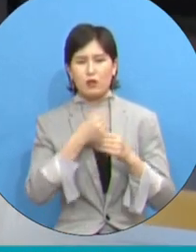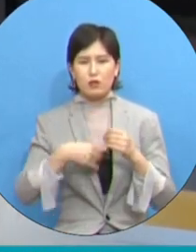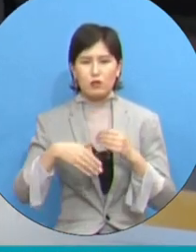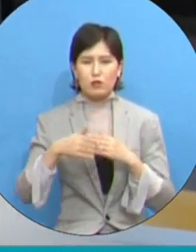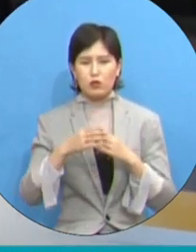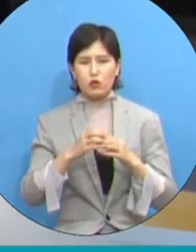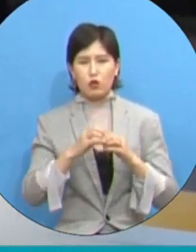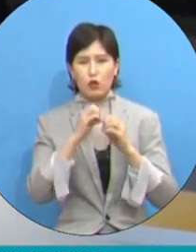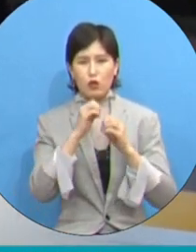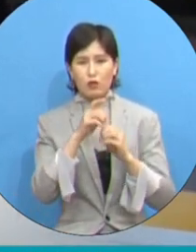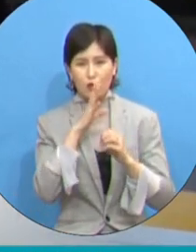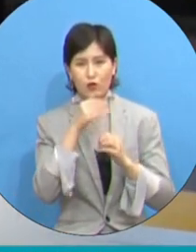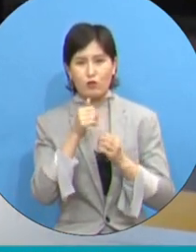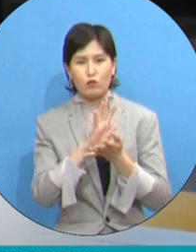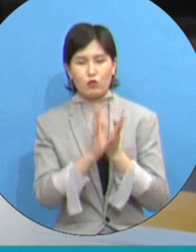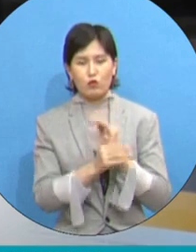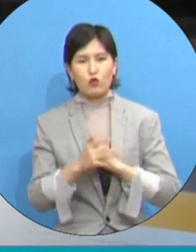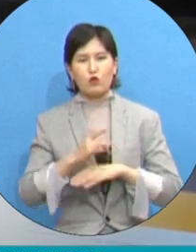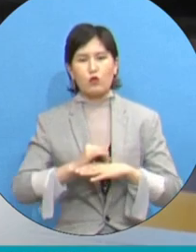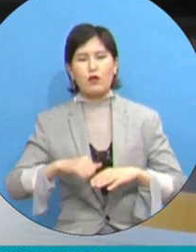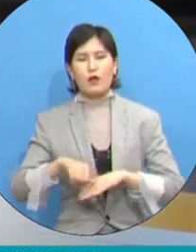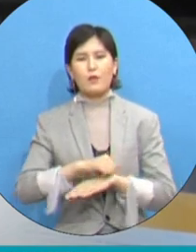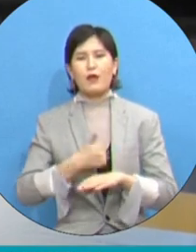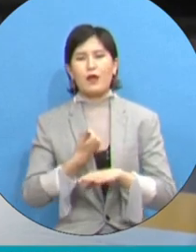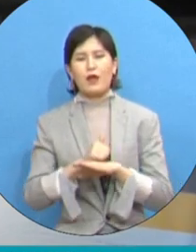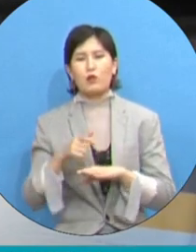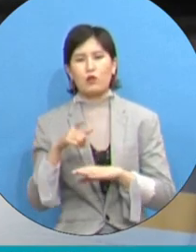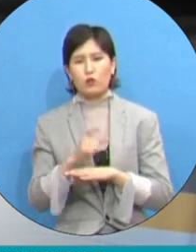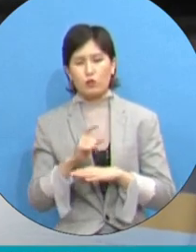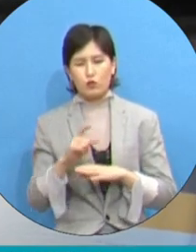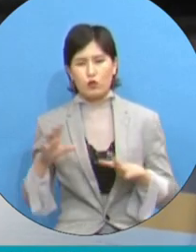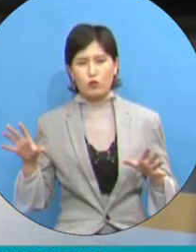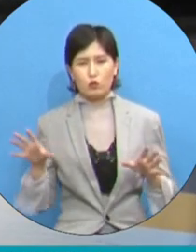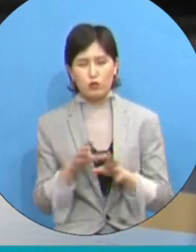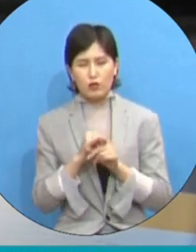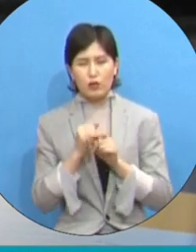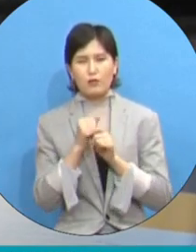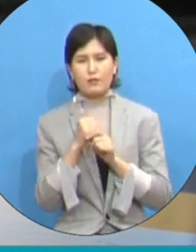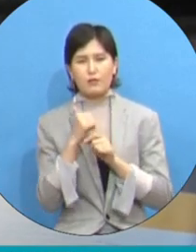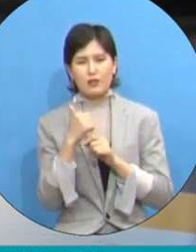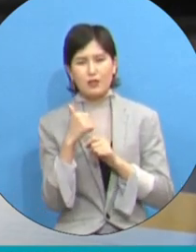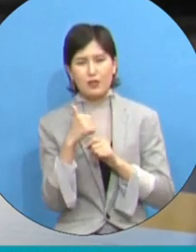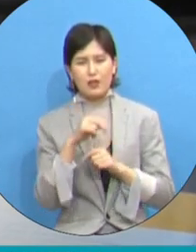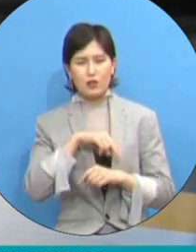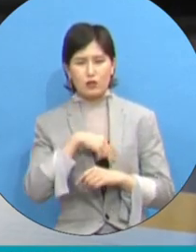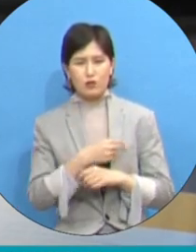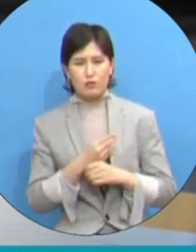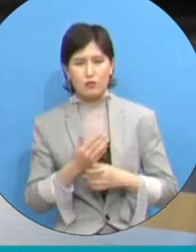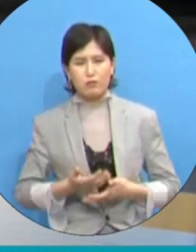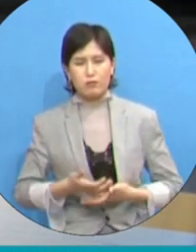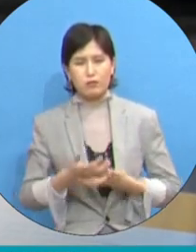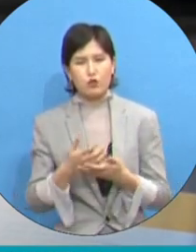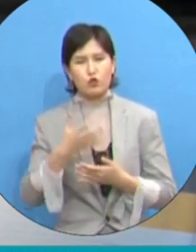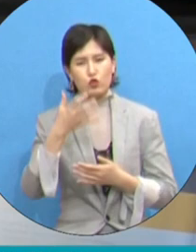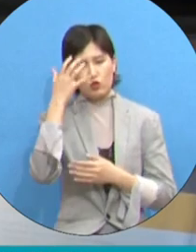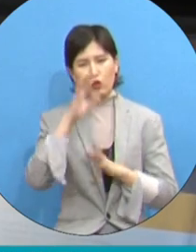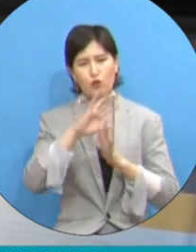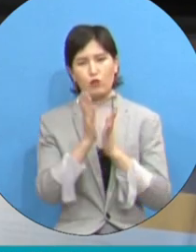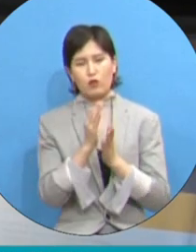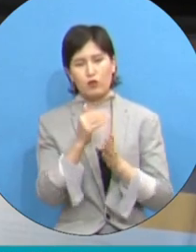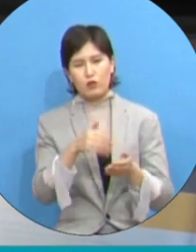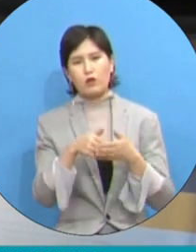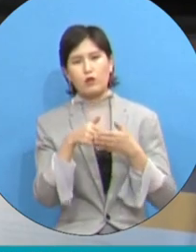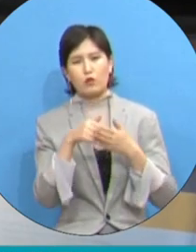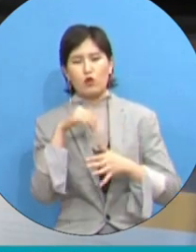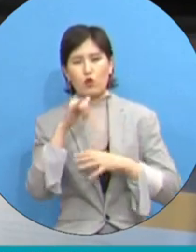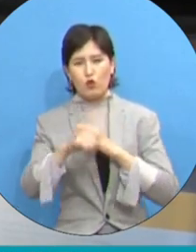манай Төв аймгийн аяилжуулчлалын бүх гишүүд маань эрүүл тэргүйхээр бас төр засгаас дэмжлэг үзүүлээд энэ